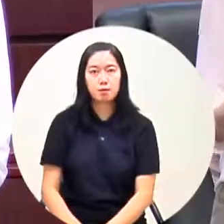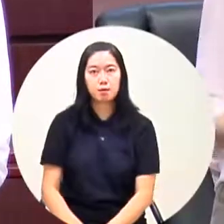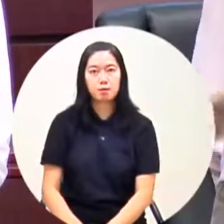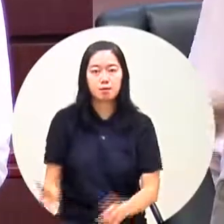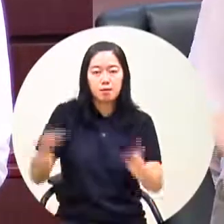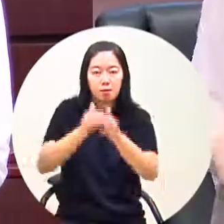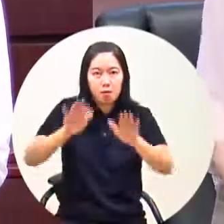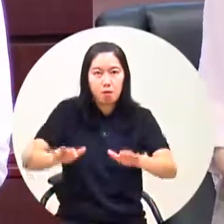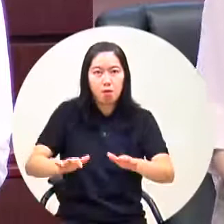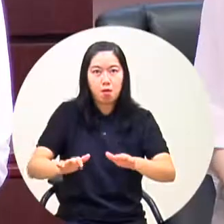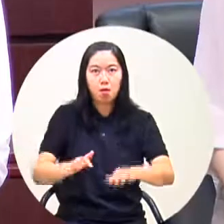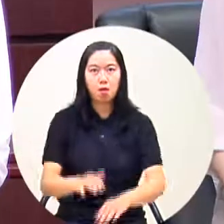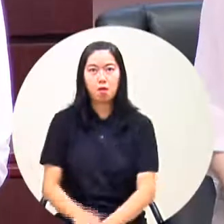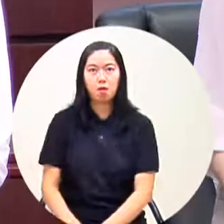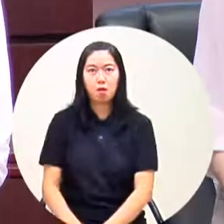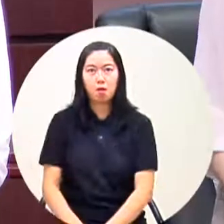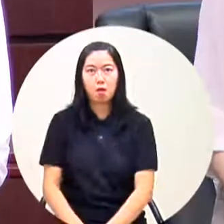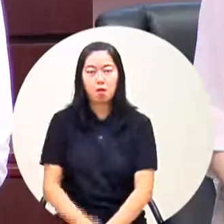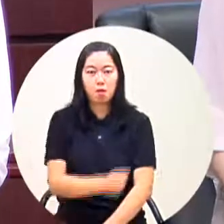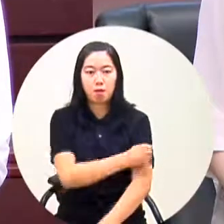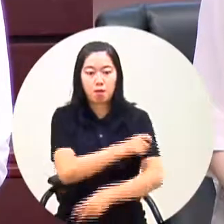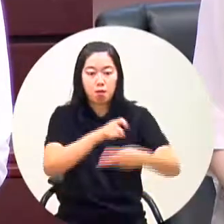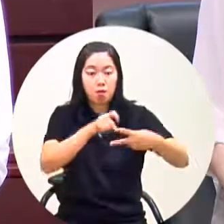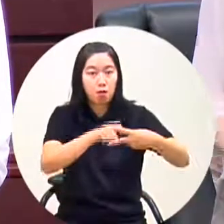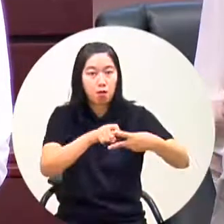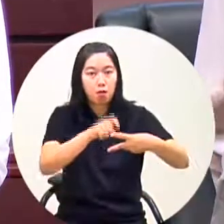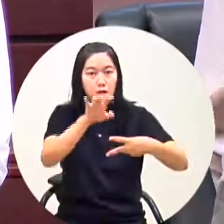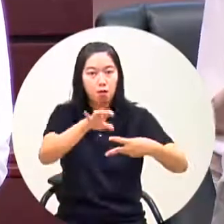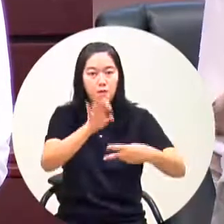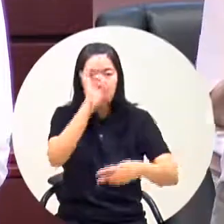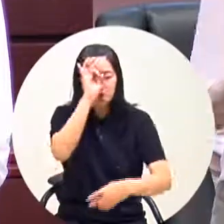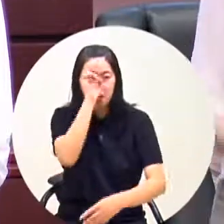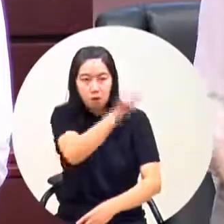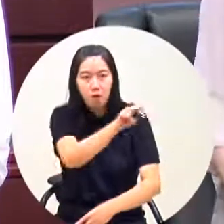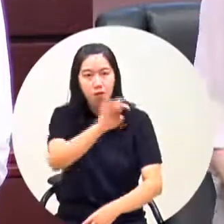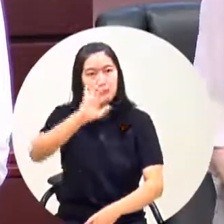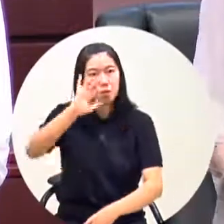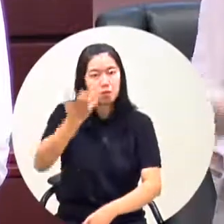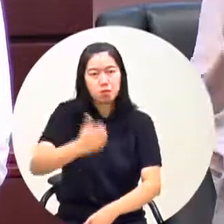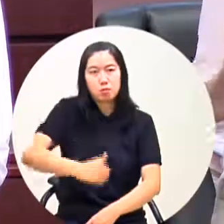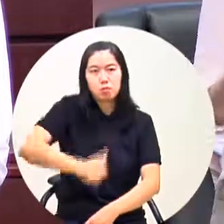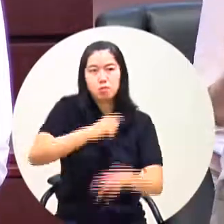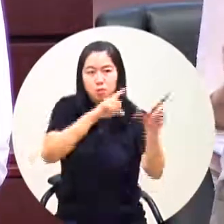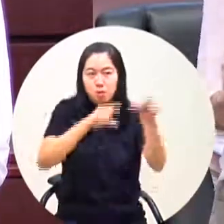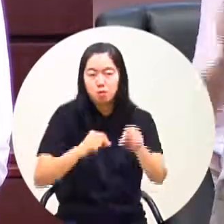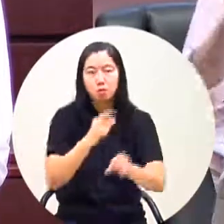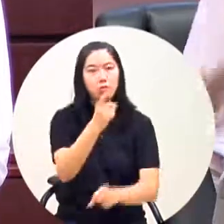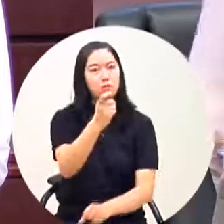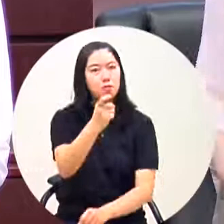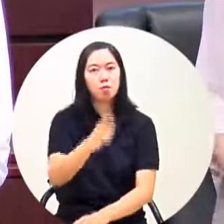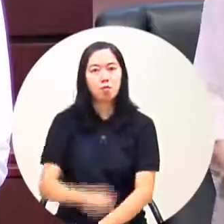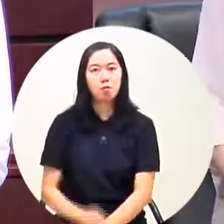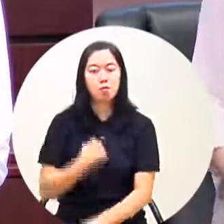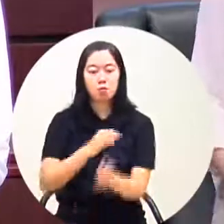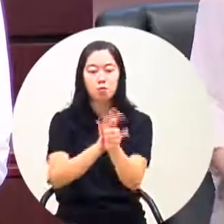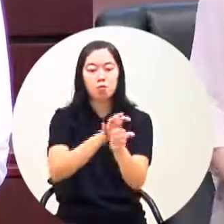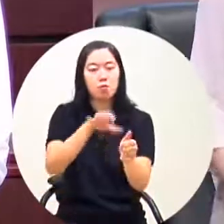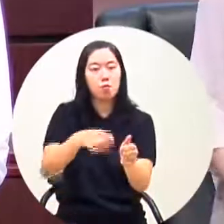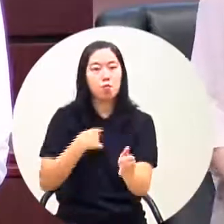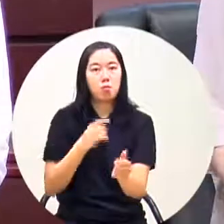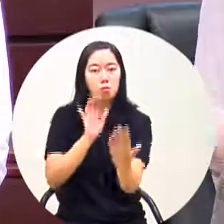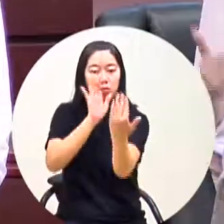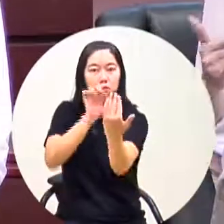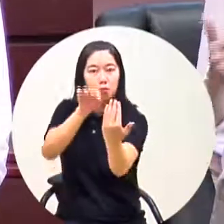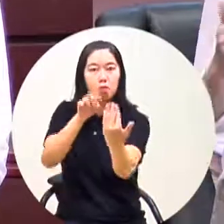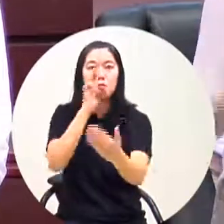劳工看得到吃不到的点。我真正的举例给你看，我的服务处对面就这么刚好一间咖啡